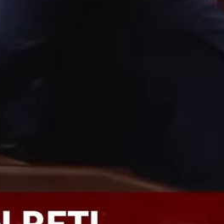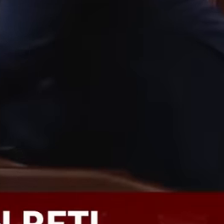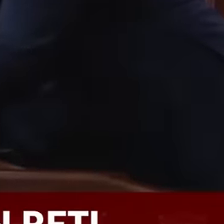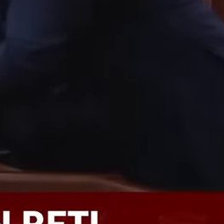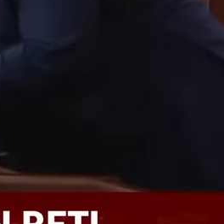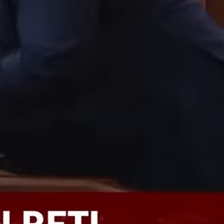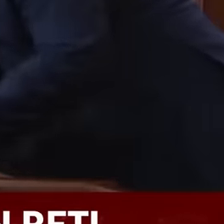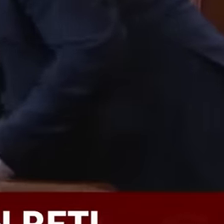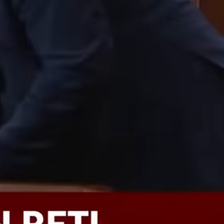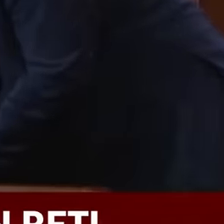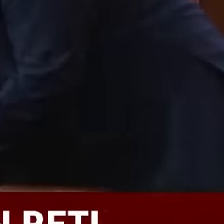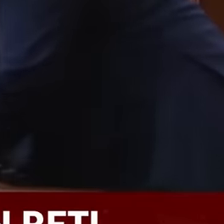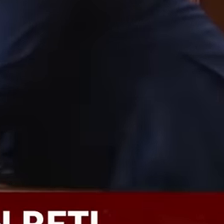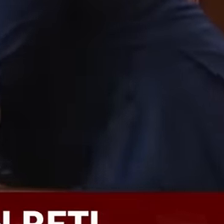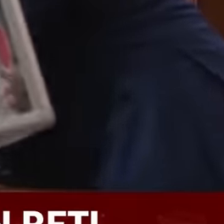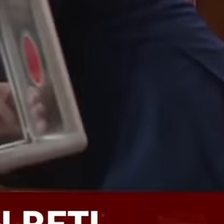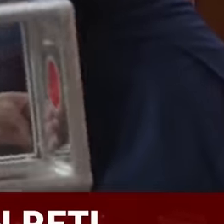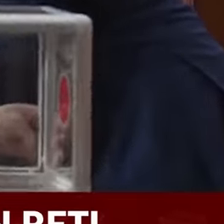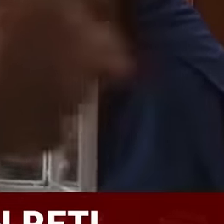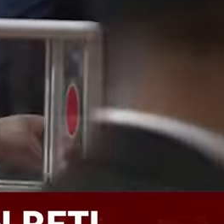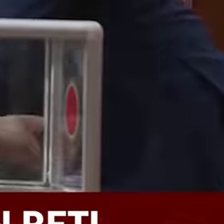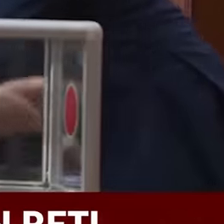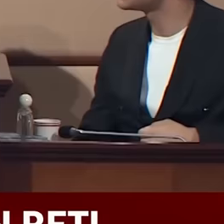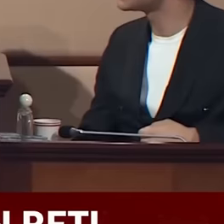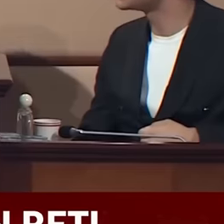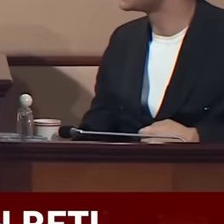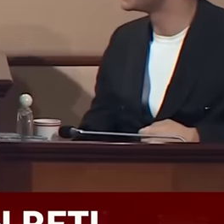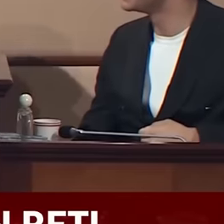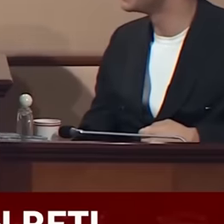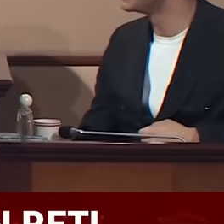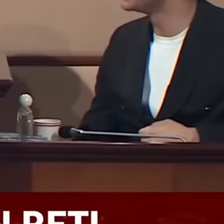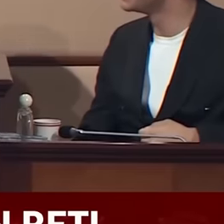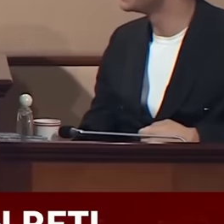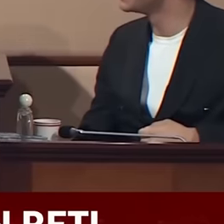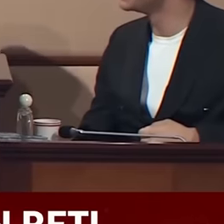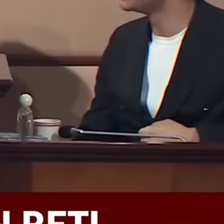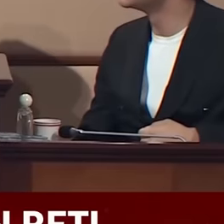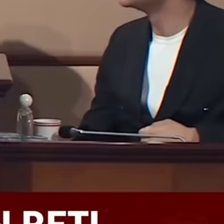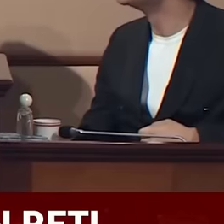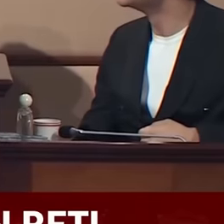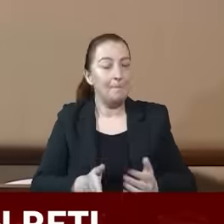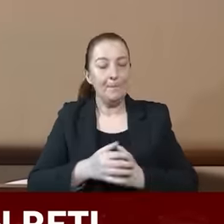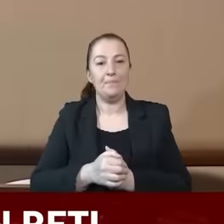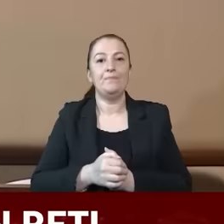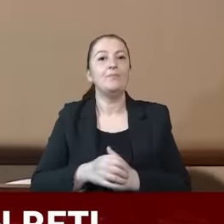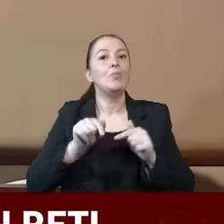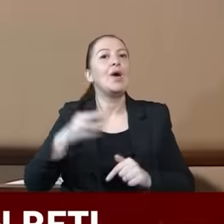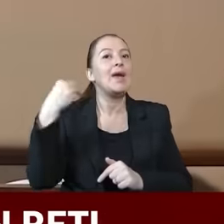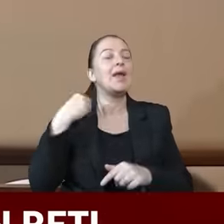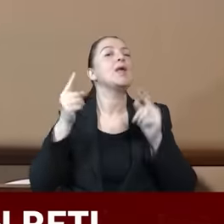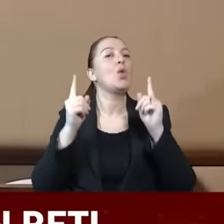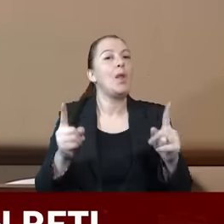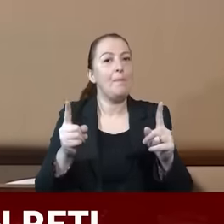meclisinde uzun süredir duyulmayan bir ses yankılandı AKP'nin önerisi oy çokluğuyla reddedildi bu Yeni